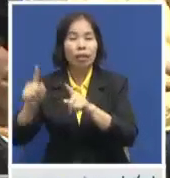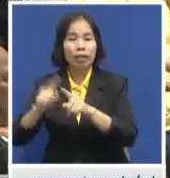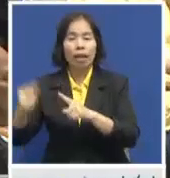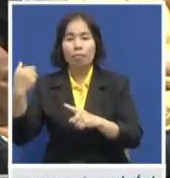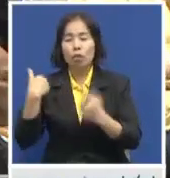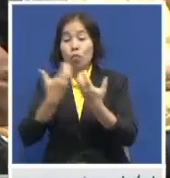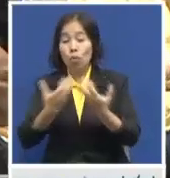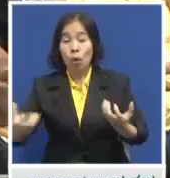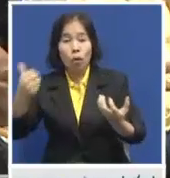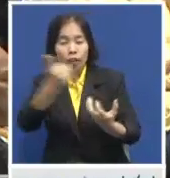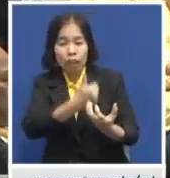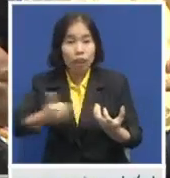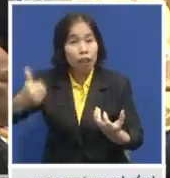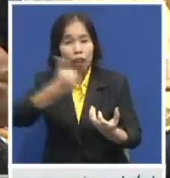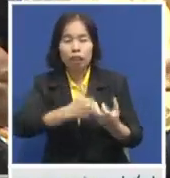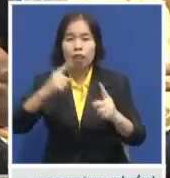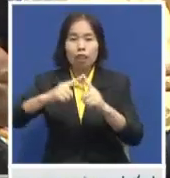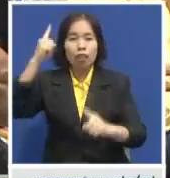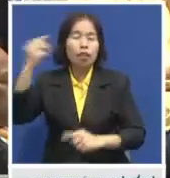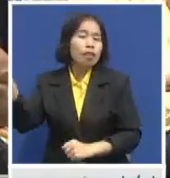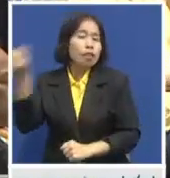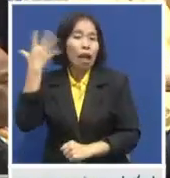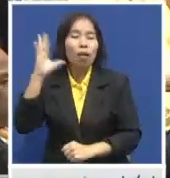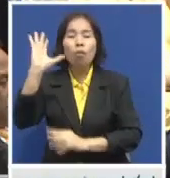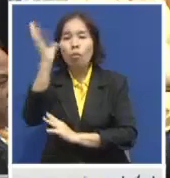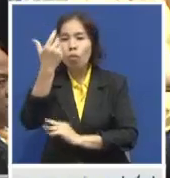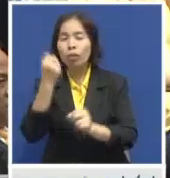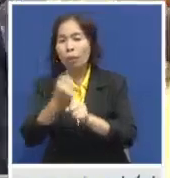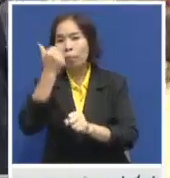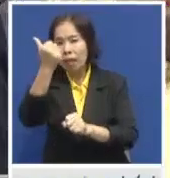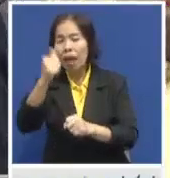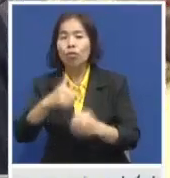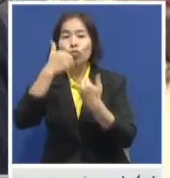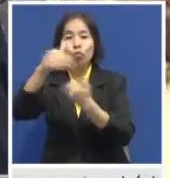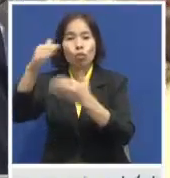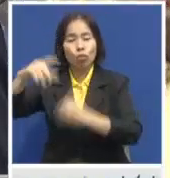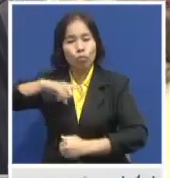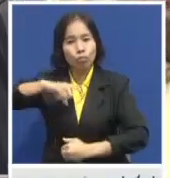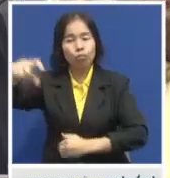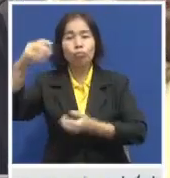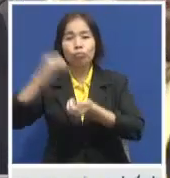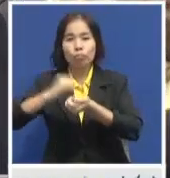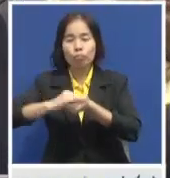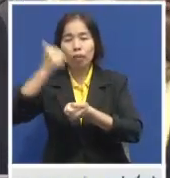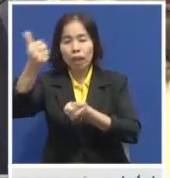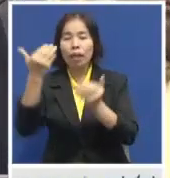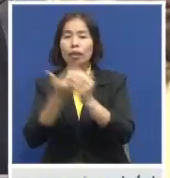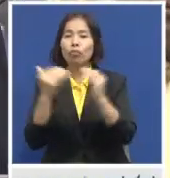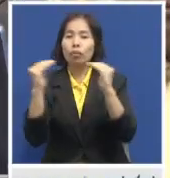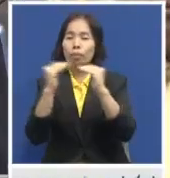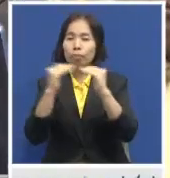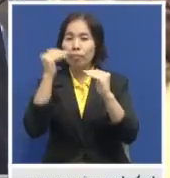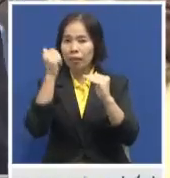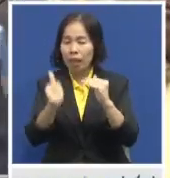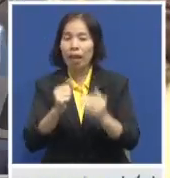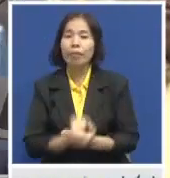ผลิตชั้นนำของโลกและที่สำคัญก็คือเข้าสู่ตลาดด้วยตนเองได้ในราคาที่เป็นธรรม